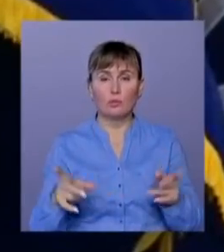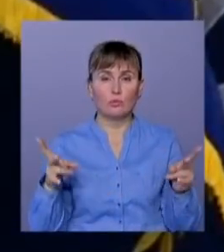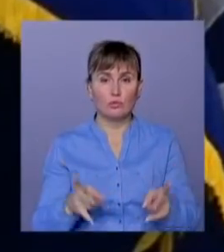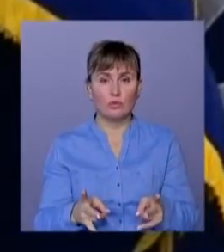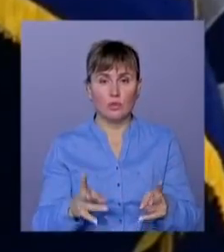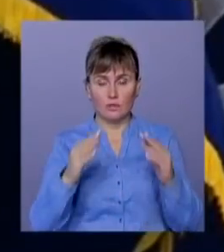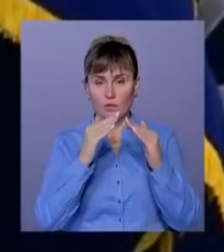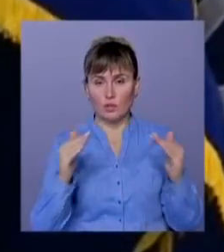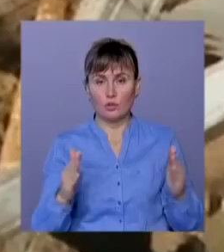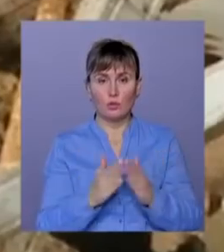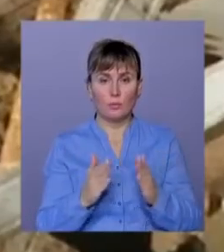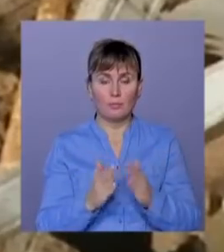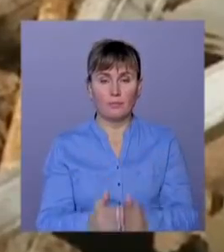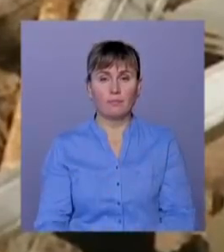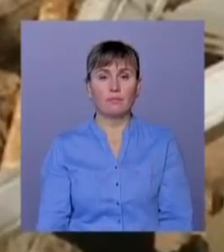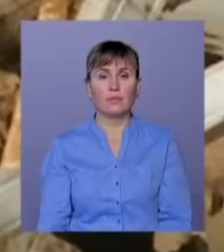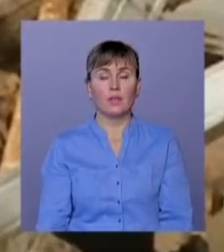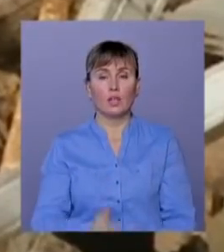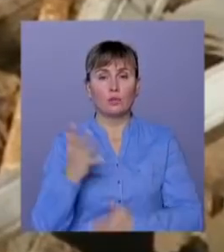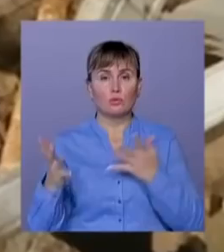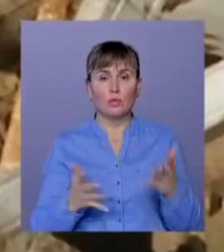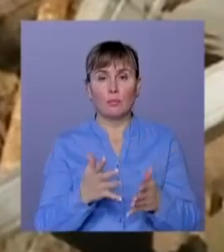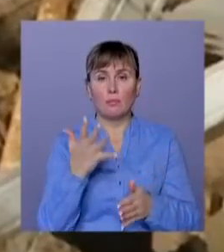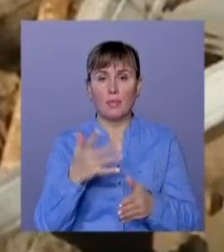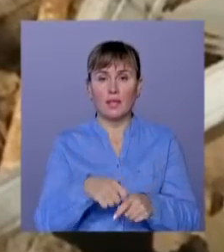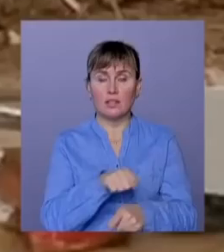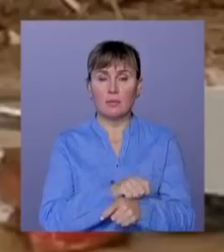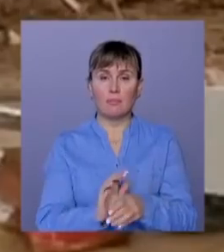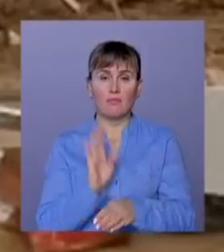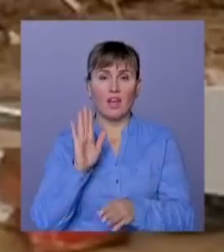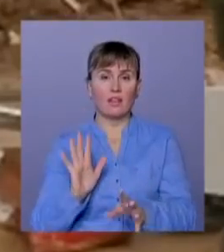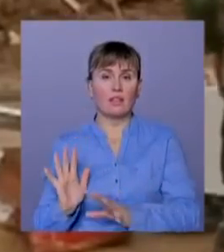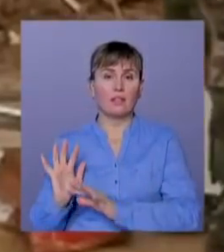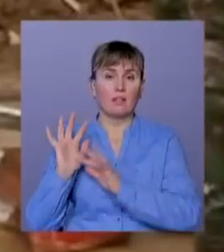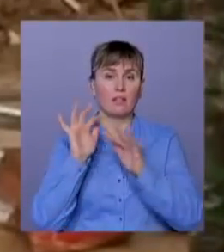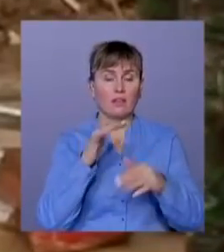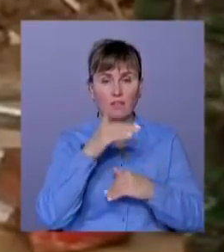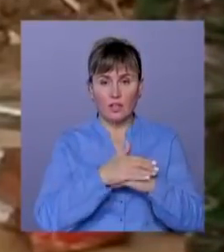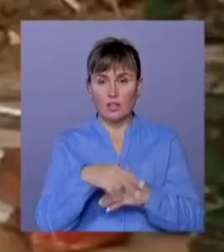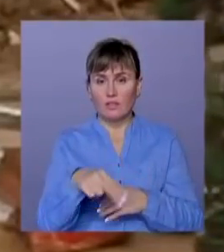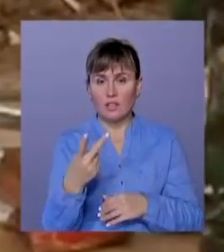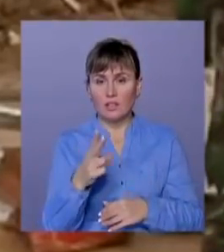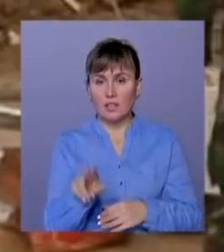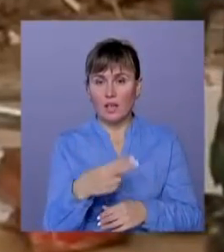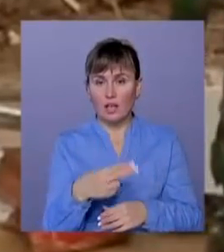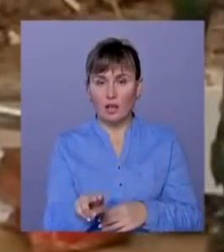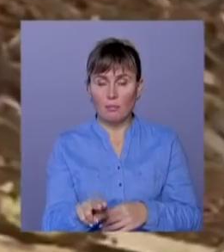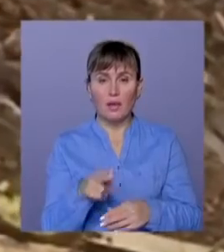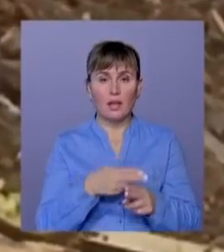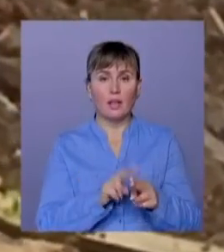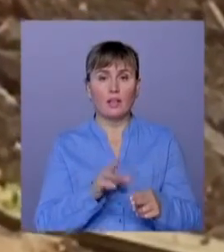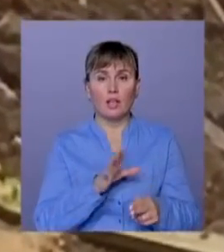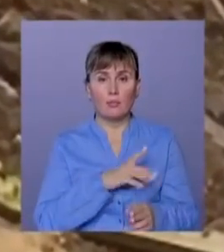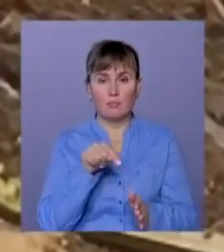в крыше над головой. Цунами высотой в 5 метров хлынуло в Зонский пролив вечером 22 декабря. Его